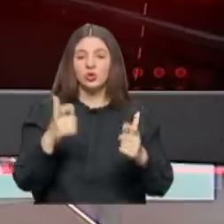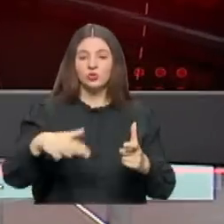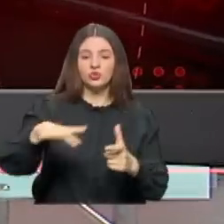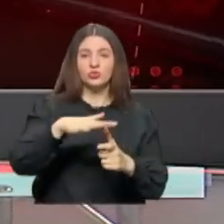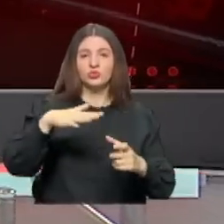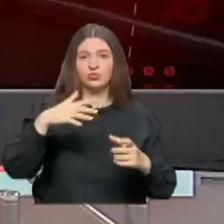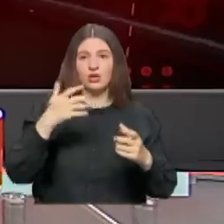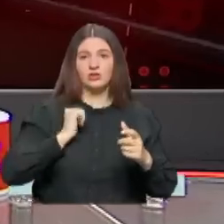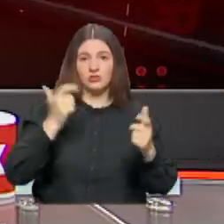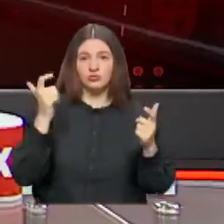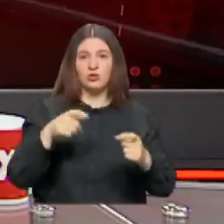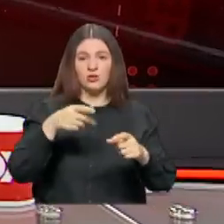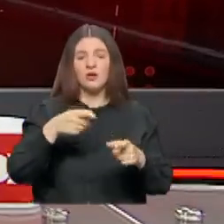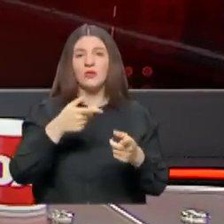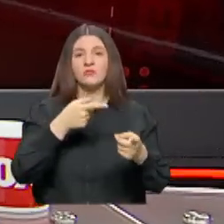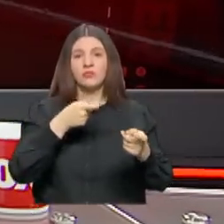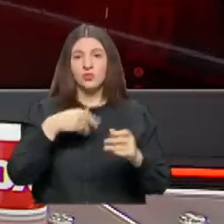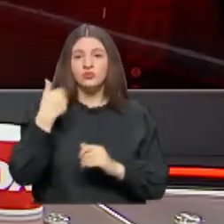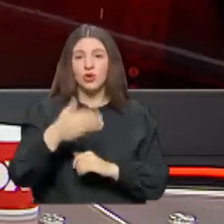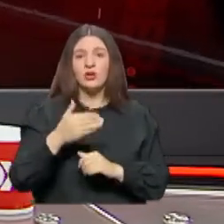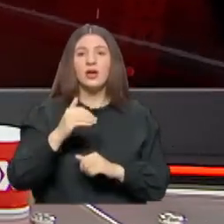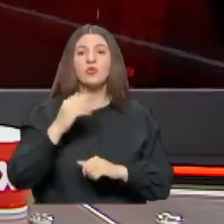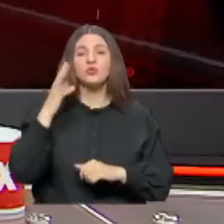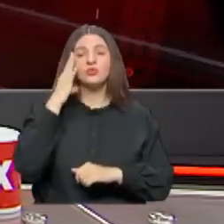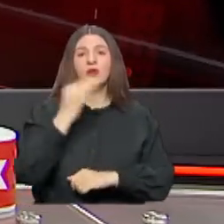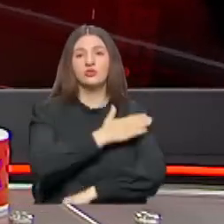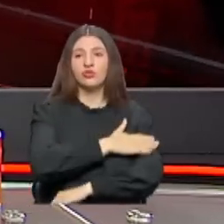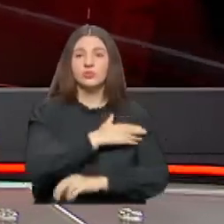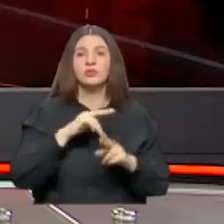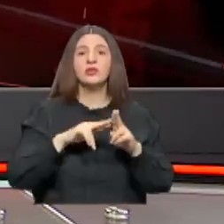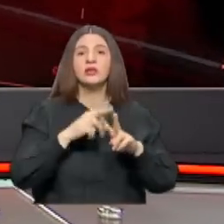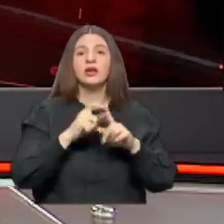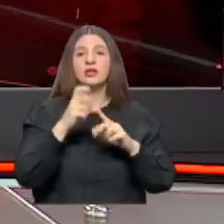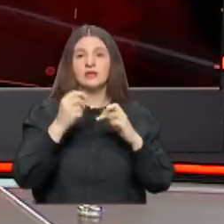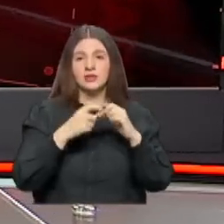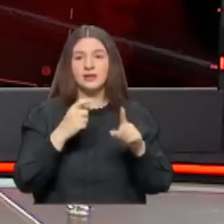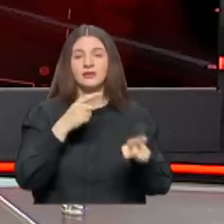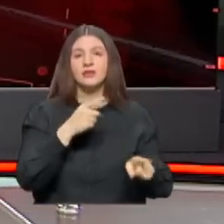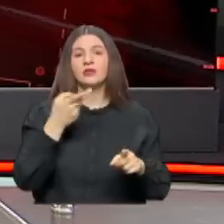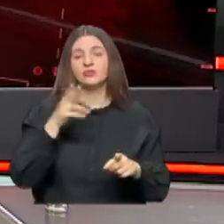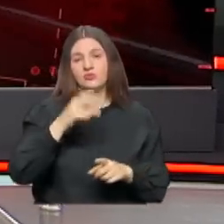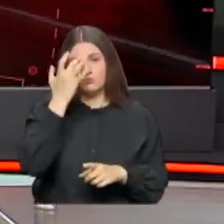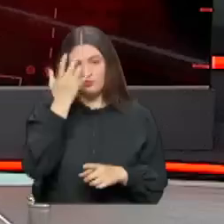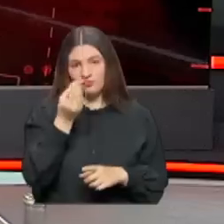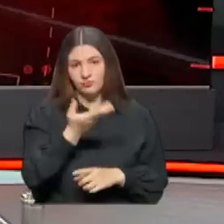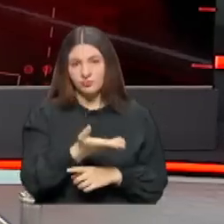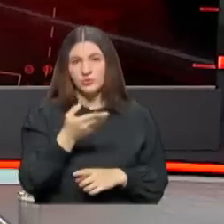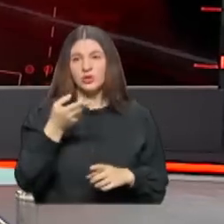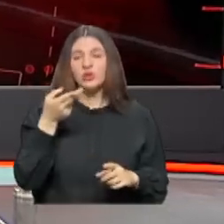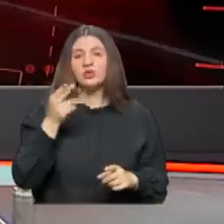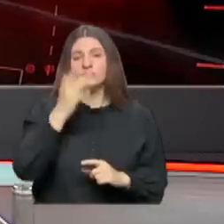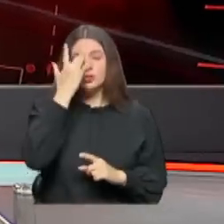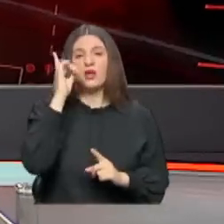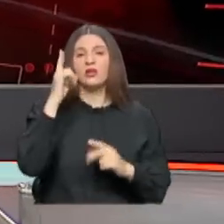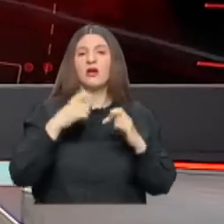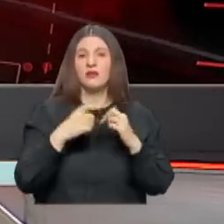açtığı bir ateş sonucu. Piyade uzman çavuşumuz Kadir Kemik şehit oldu. Şehidimize